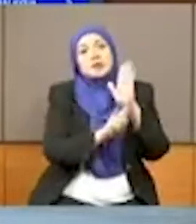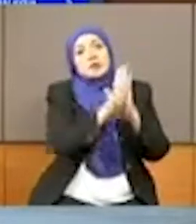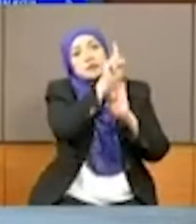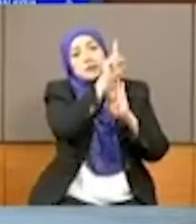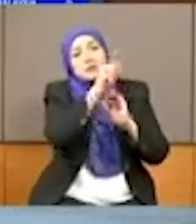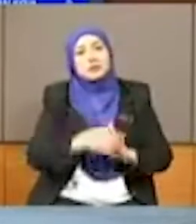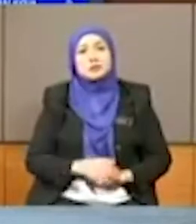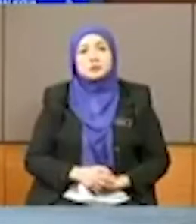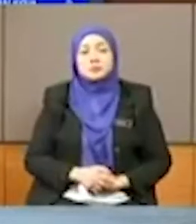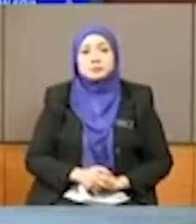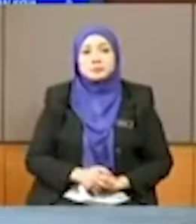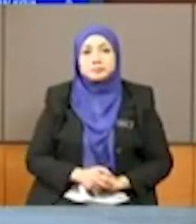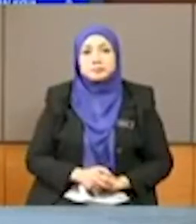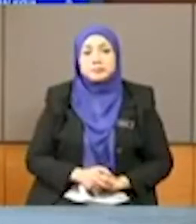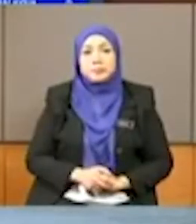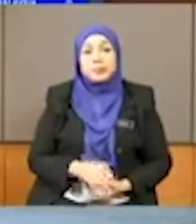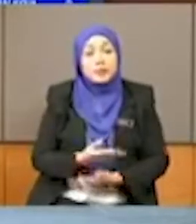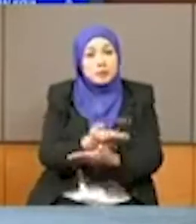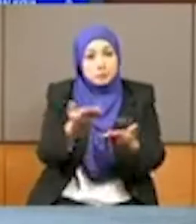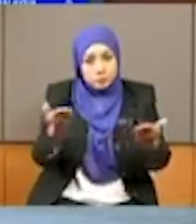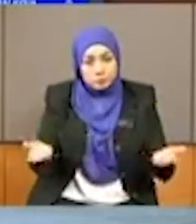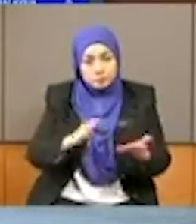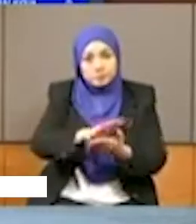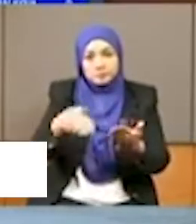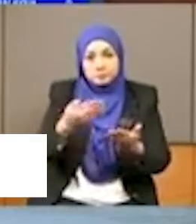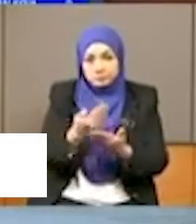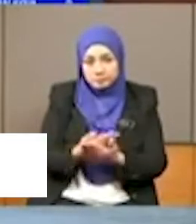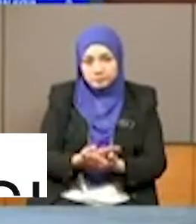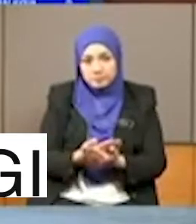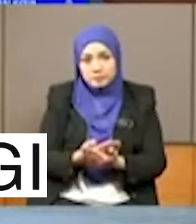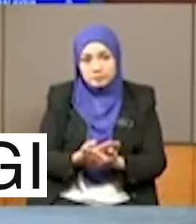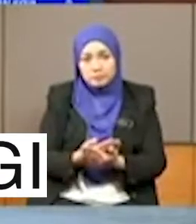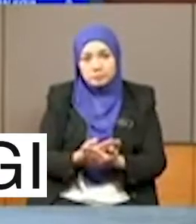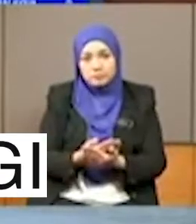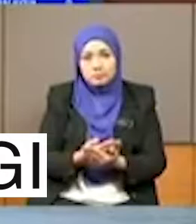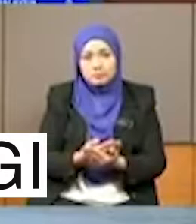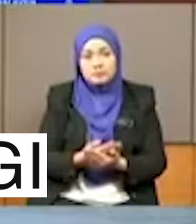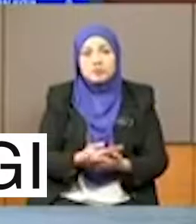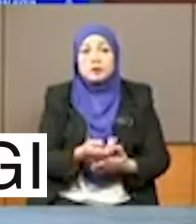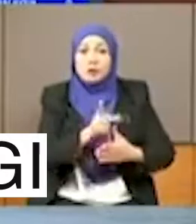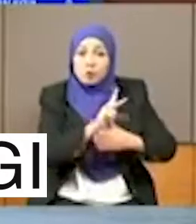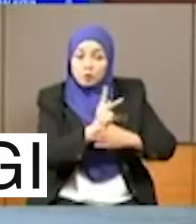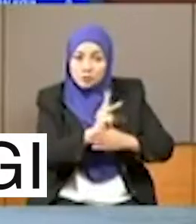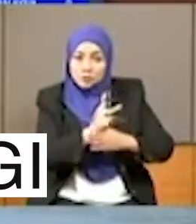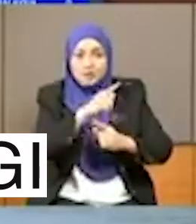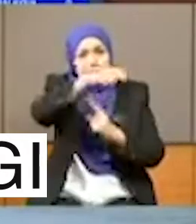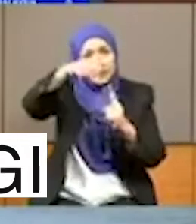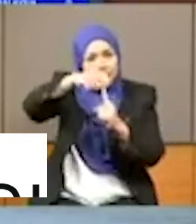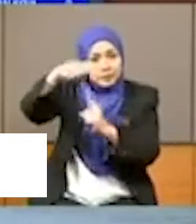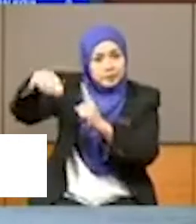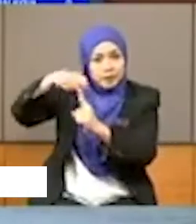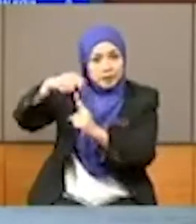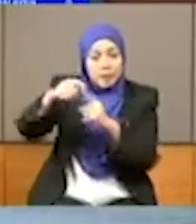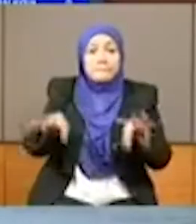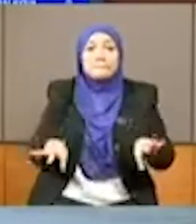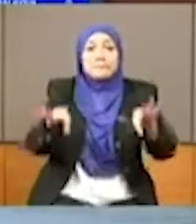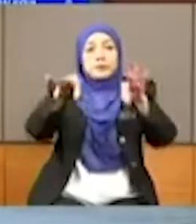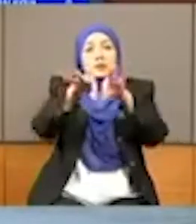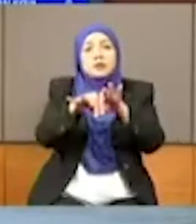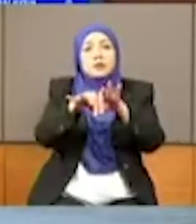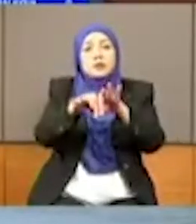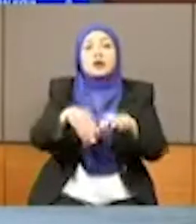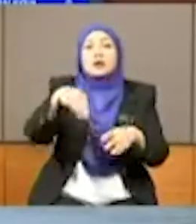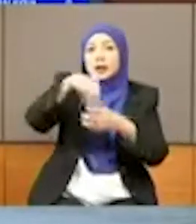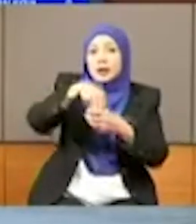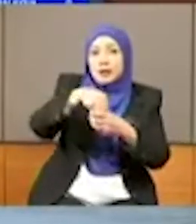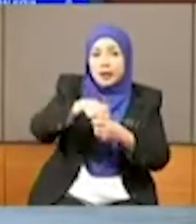OK Google download bagi ini saya kongsikan tarif-tarif penting untuk anak-anak diluar sana dalam